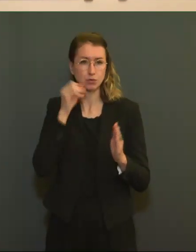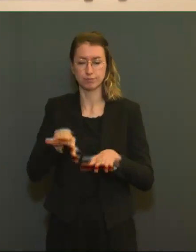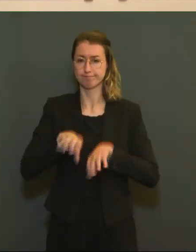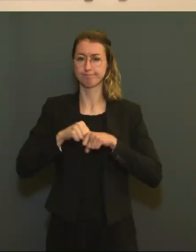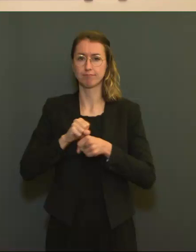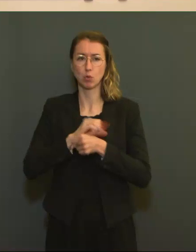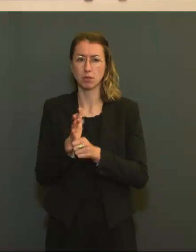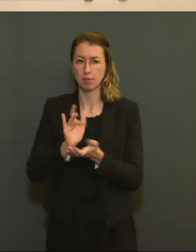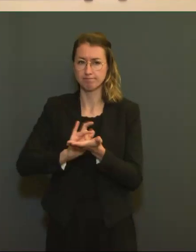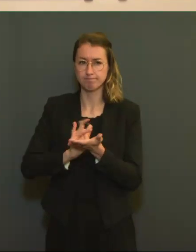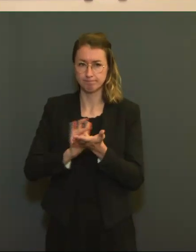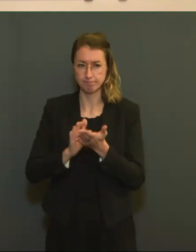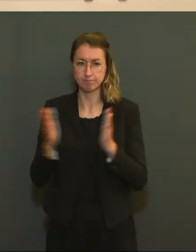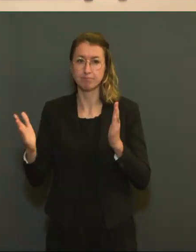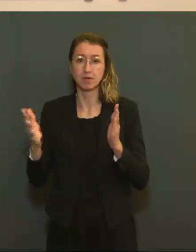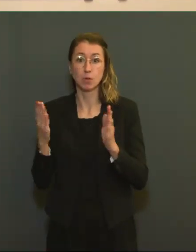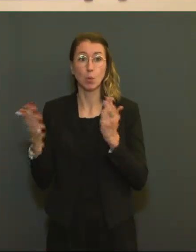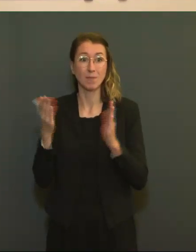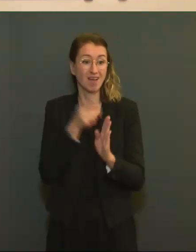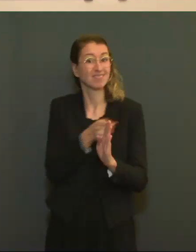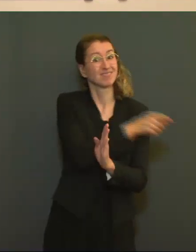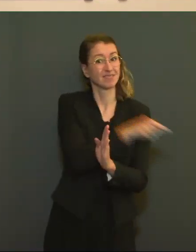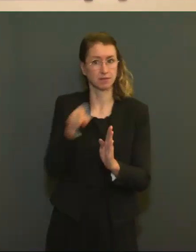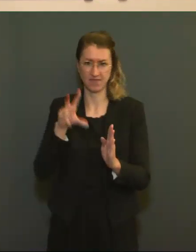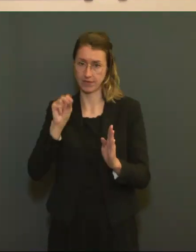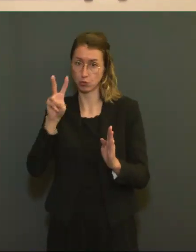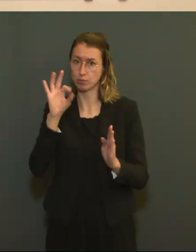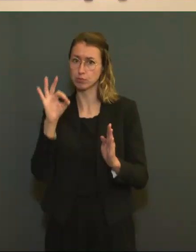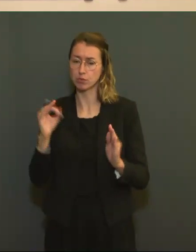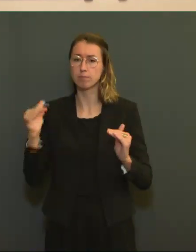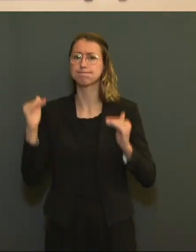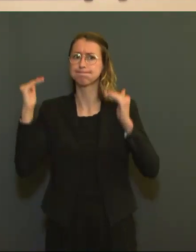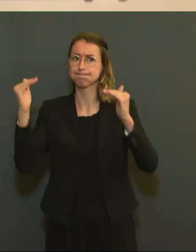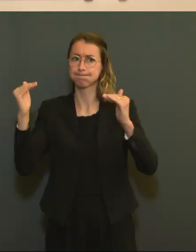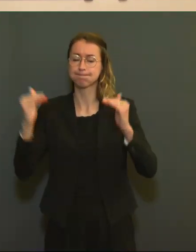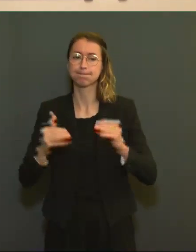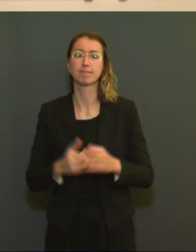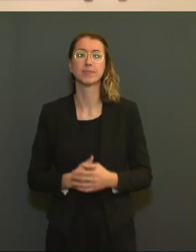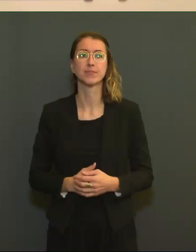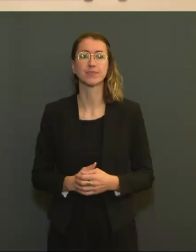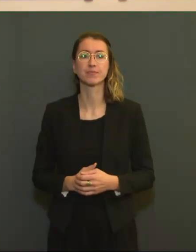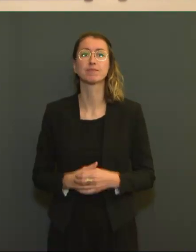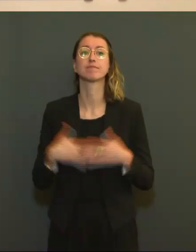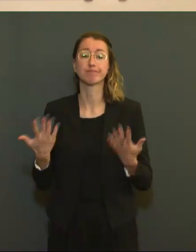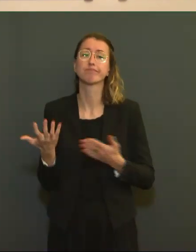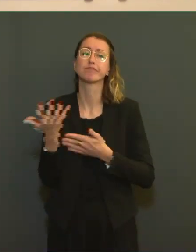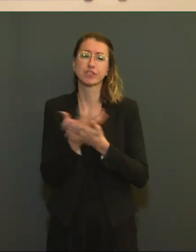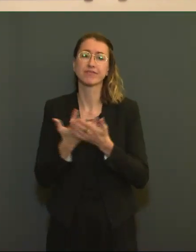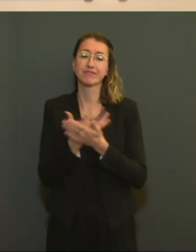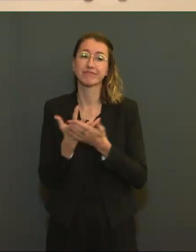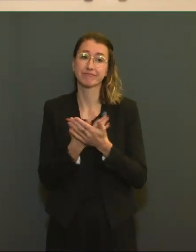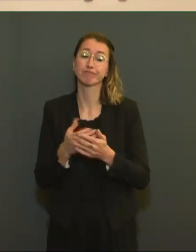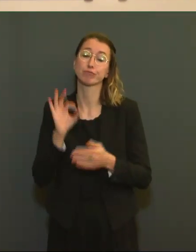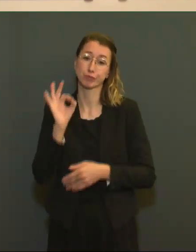de l'ordre de 22% par rapport à la moyenne de la semaine qui précède. Ces chiffres continuent donc